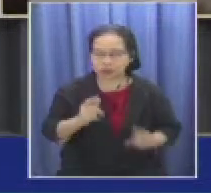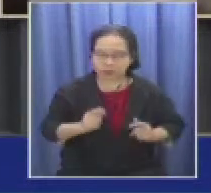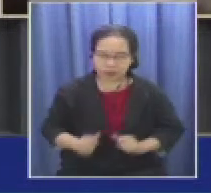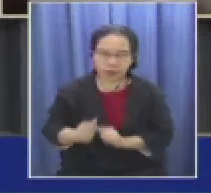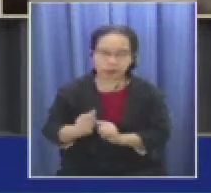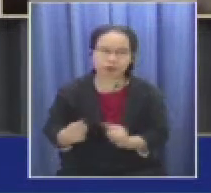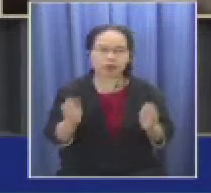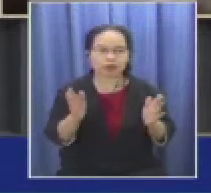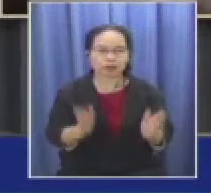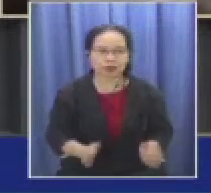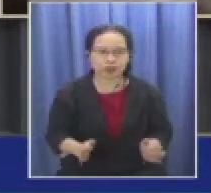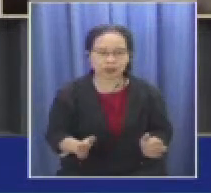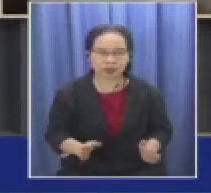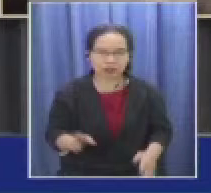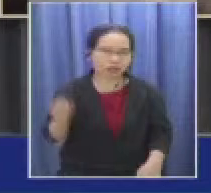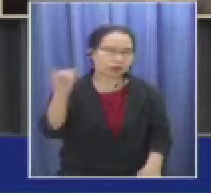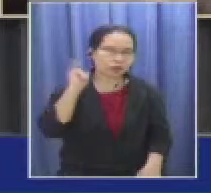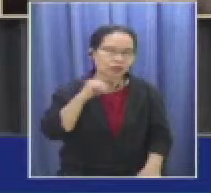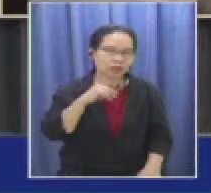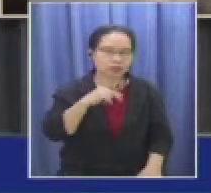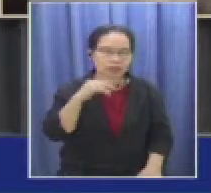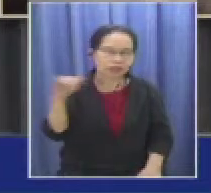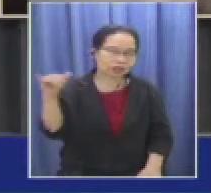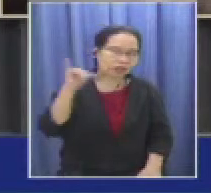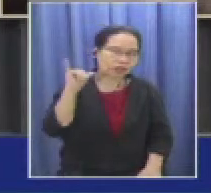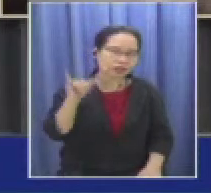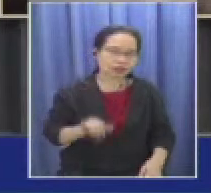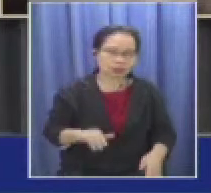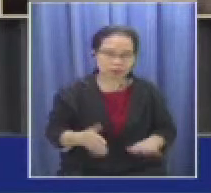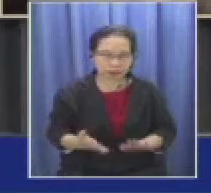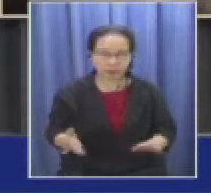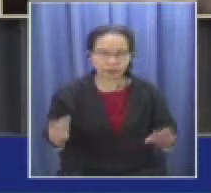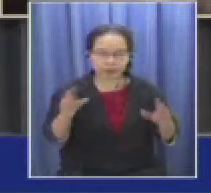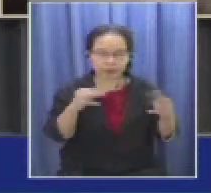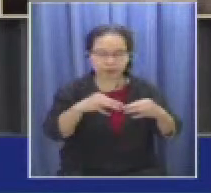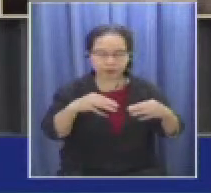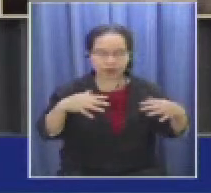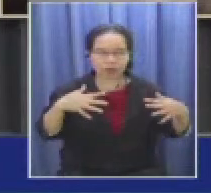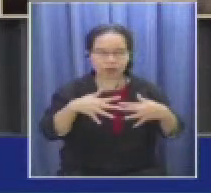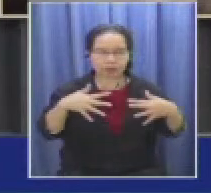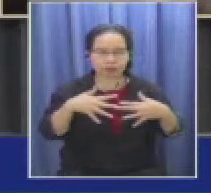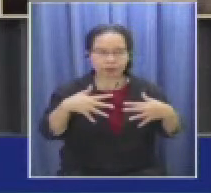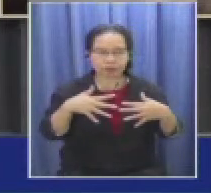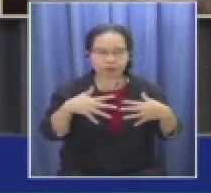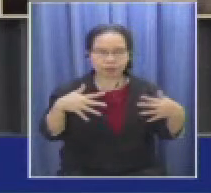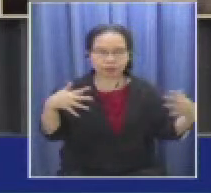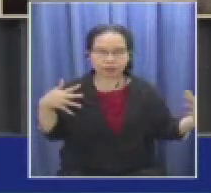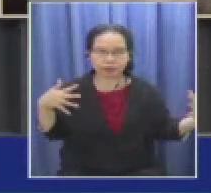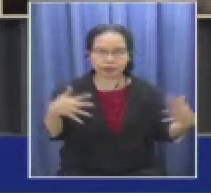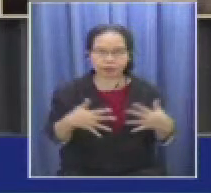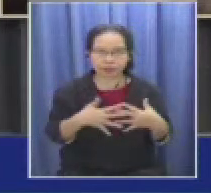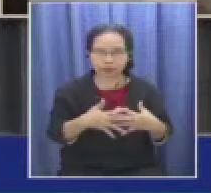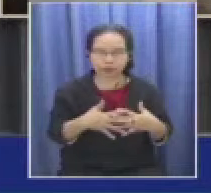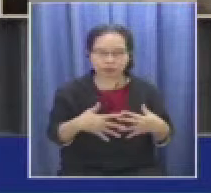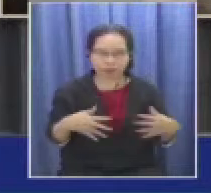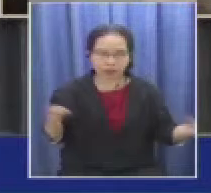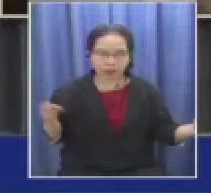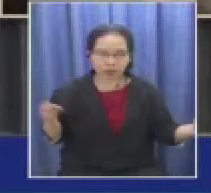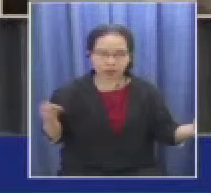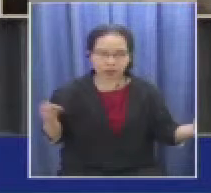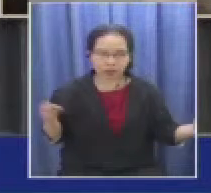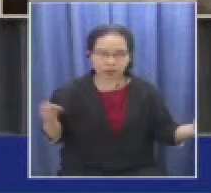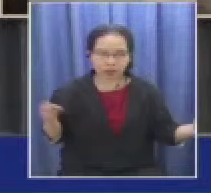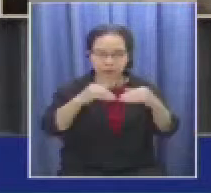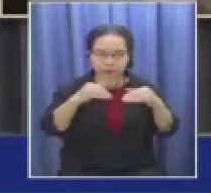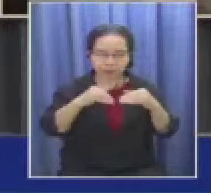efrise wamu gina hɔ ma Israel musuakuo du mienu no aroti yehia asomafo du